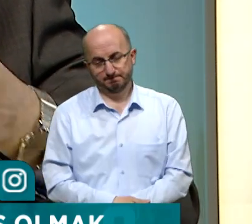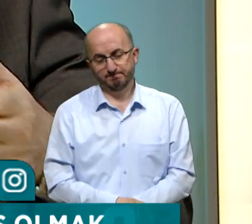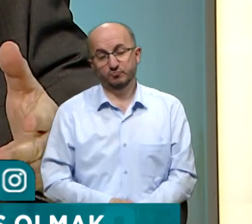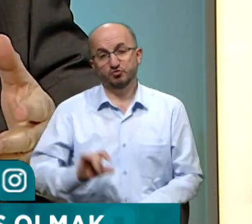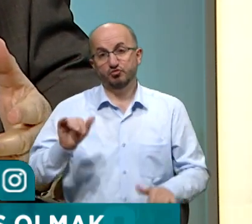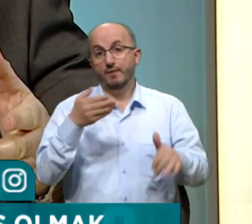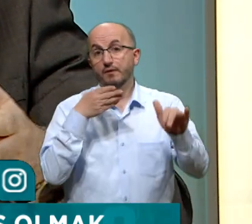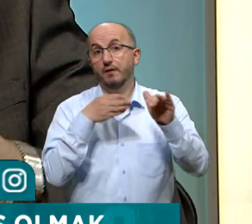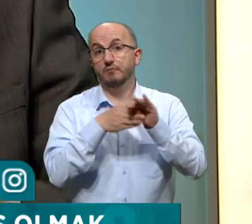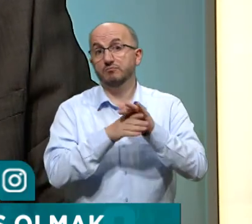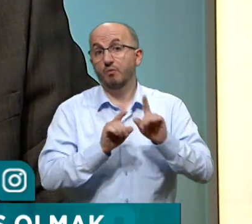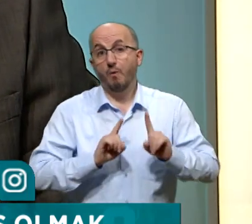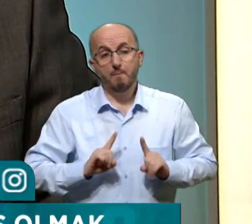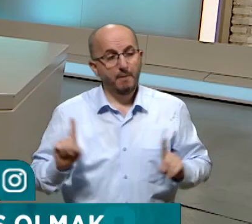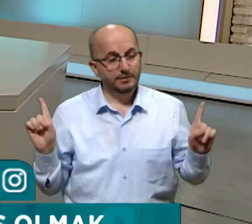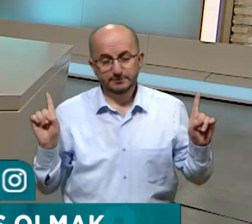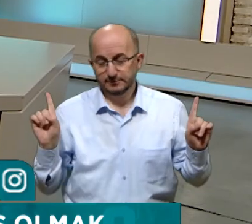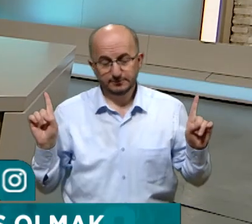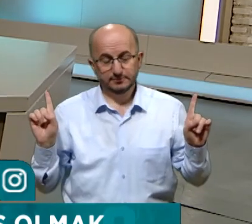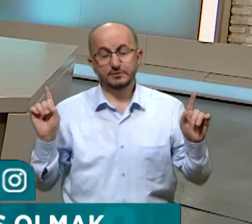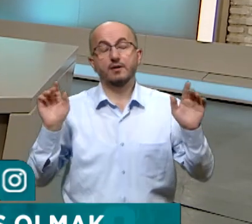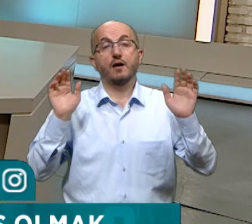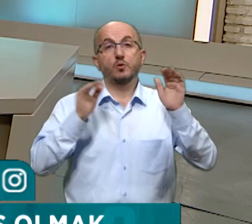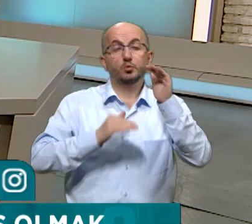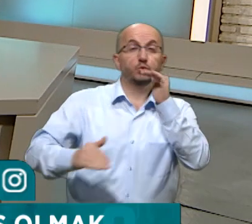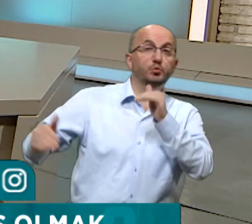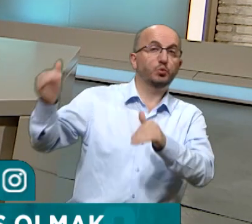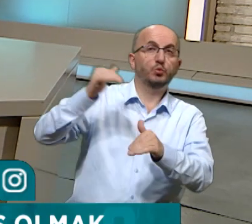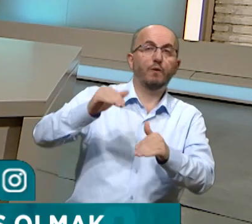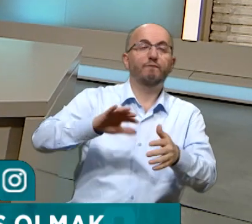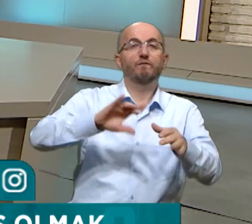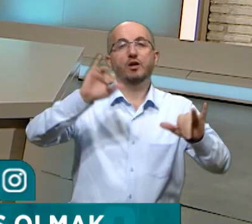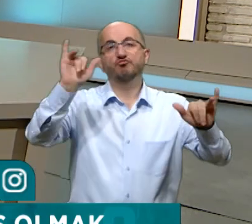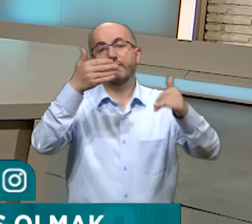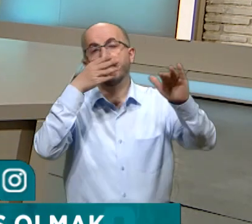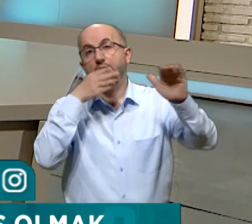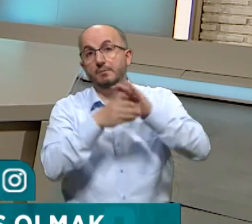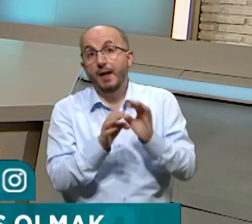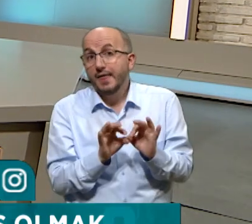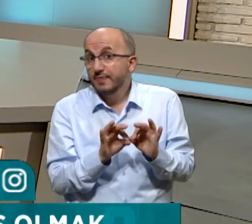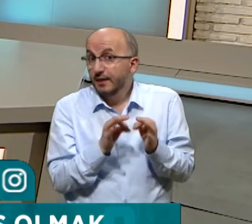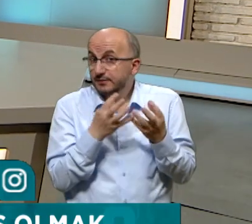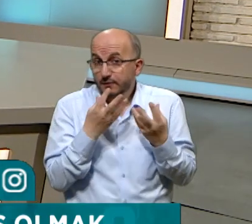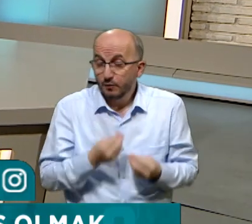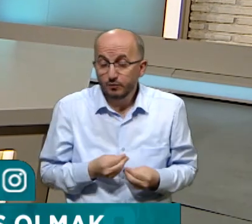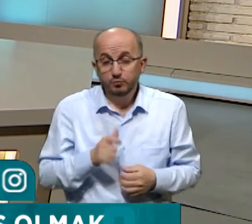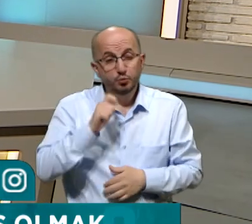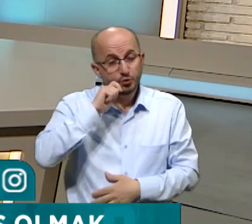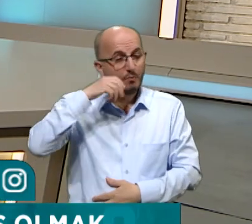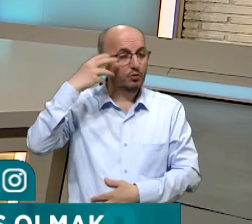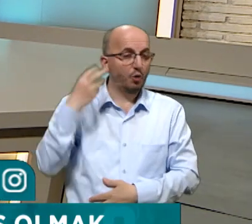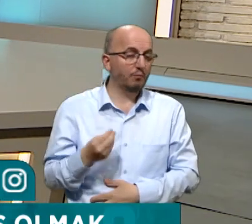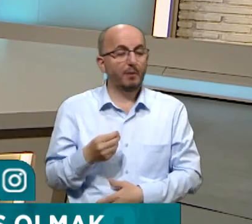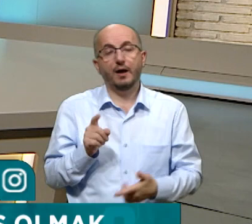cennete sokmadığı ne çıkar o halde Demek ki üstünlük veya cennete girmek Neymiş Bir Müslüman olmak